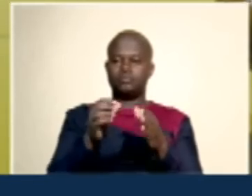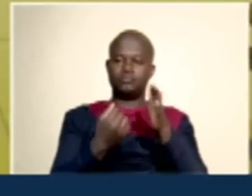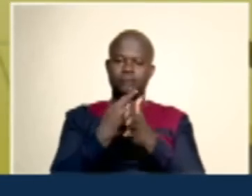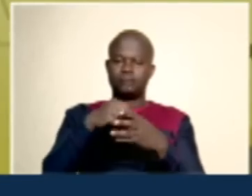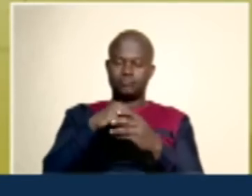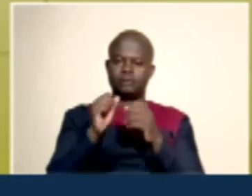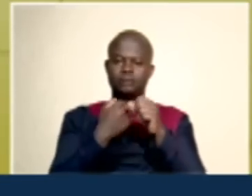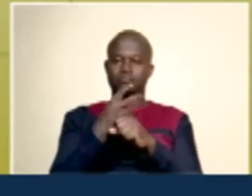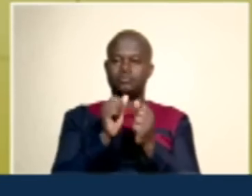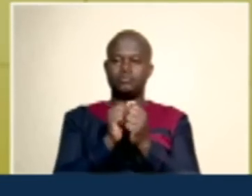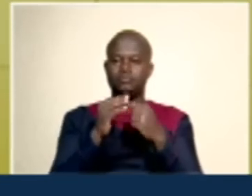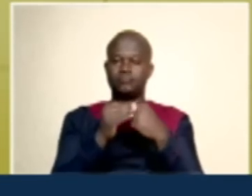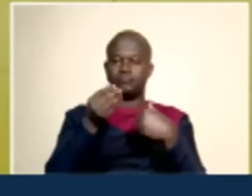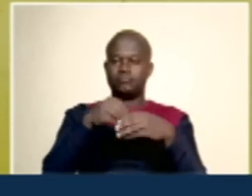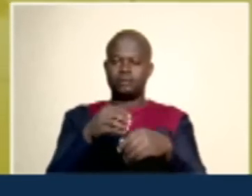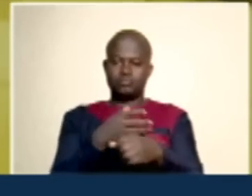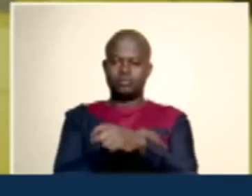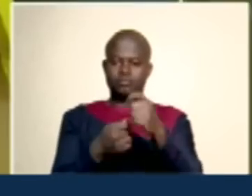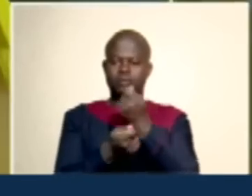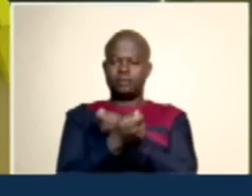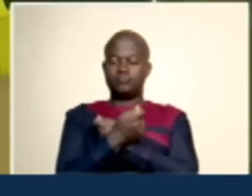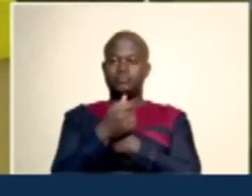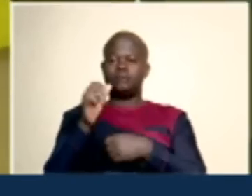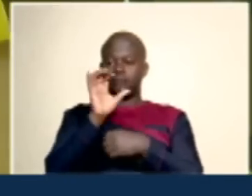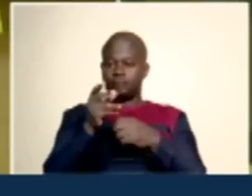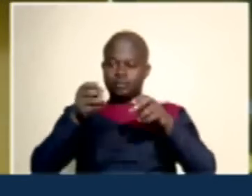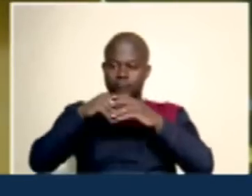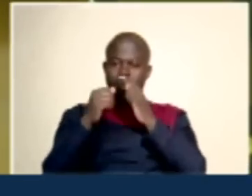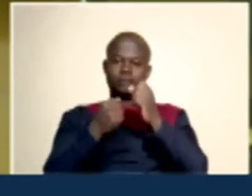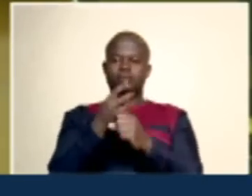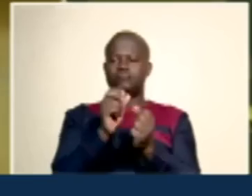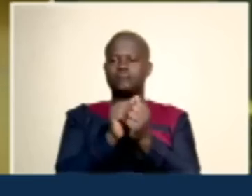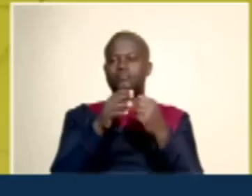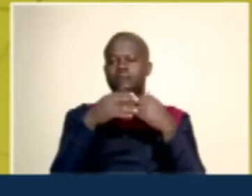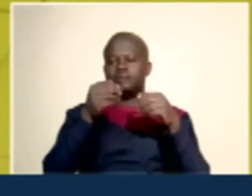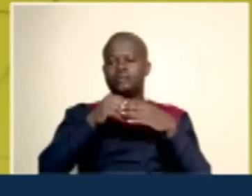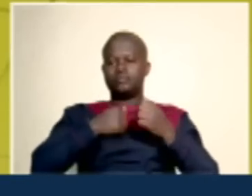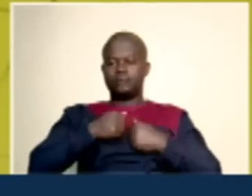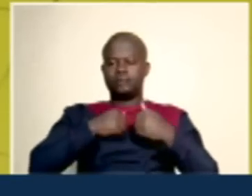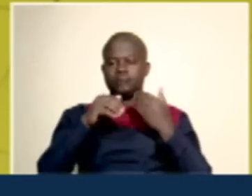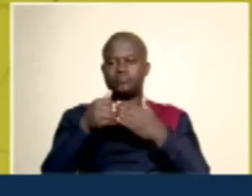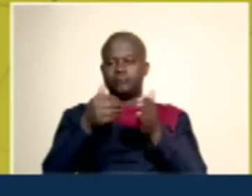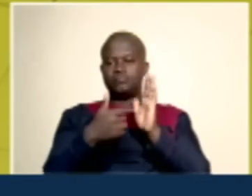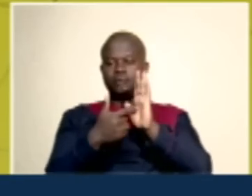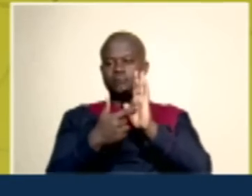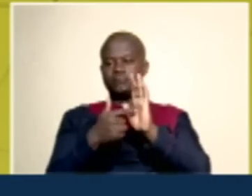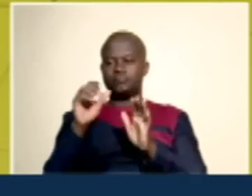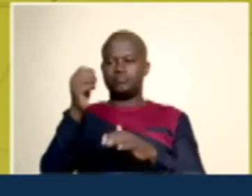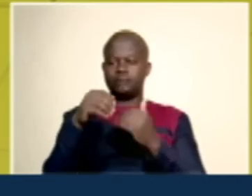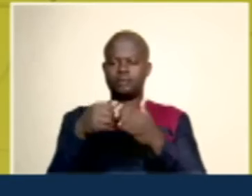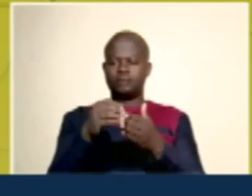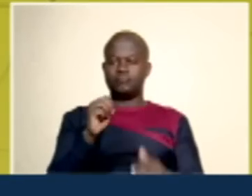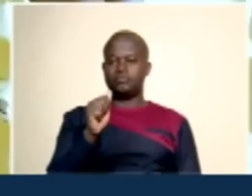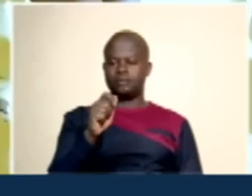muri 2018 ihabwa imbaraga muri Transform Africa Summit yabaye muri 2019 yabereye mu Rwanda ari naho hamurikiwe bwa mbere Mati